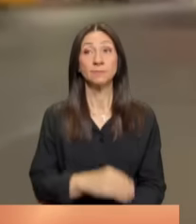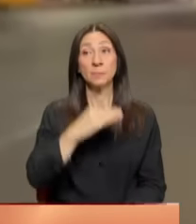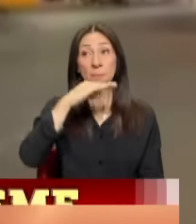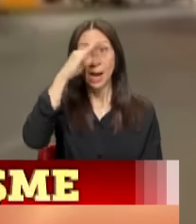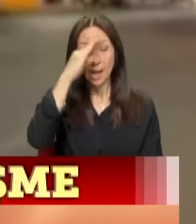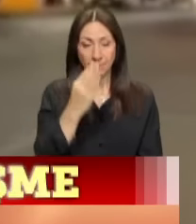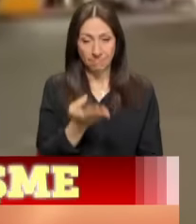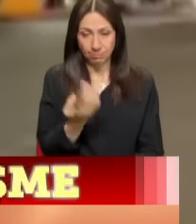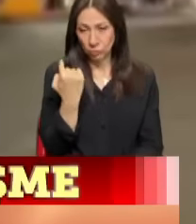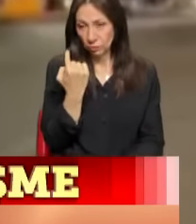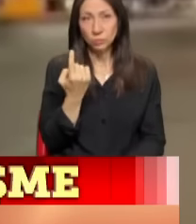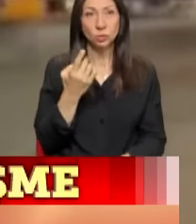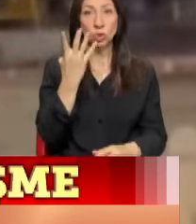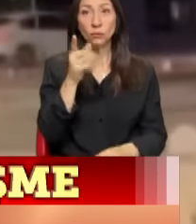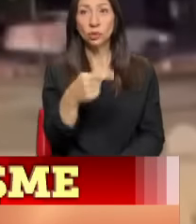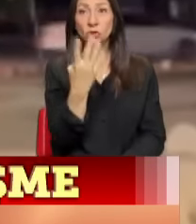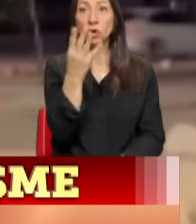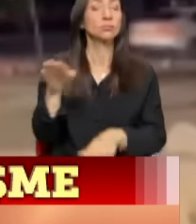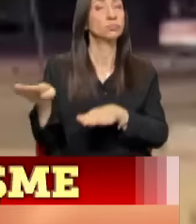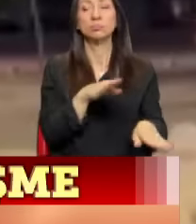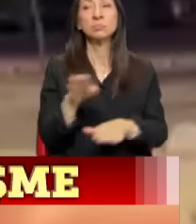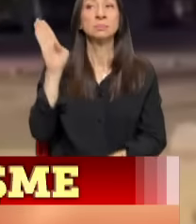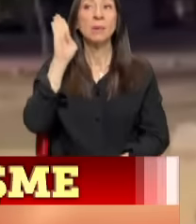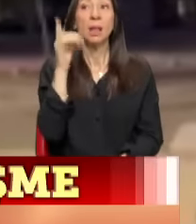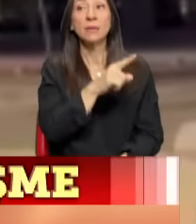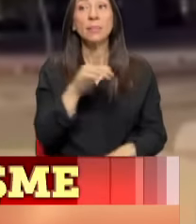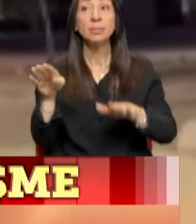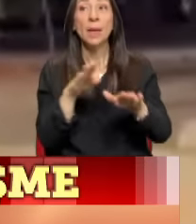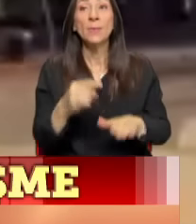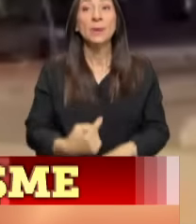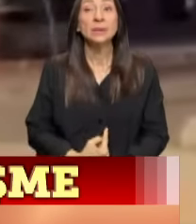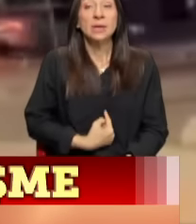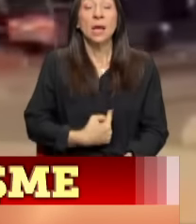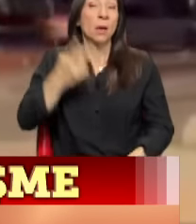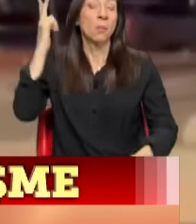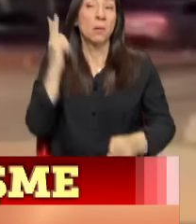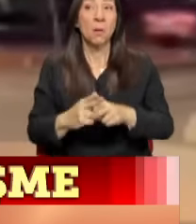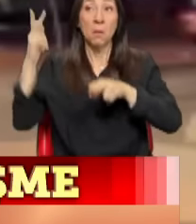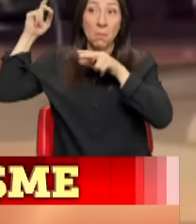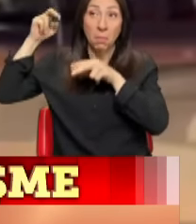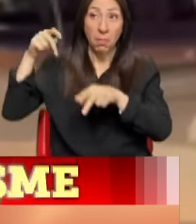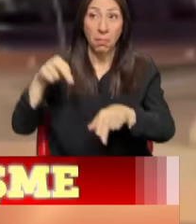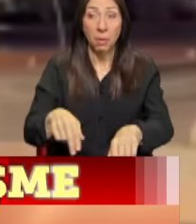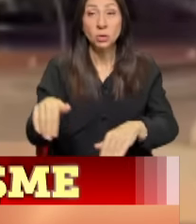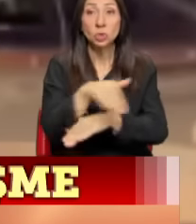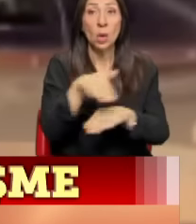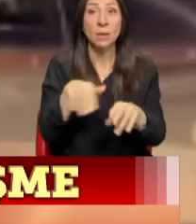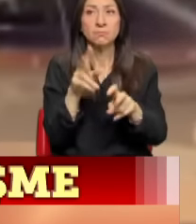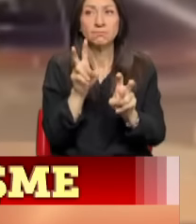Bayram günü 4,4'lük depremle sarsıldı Malatya. Depremi hissedenler kendini sokağa attı.